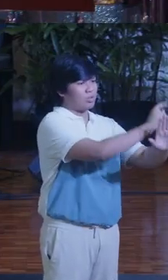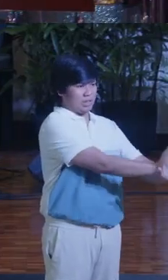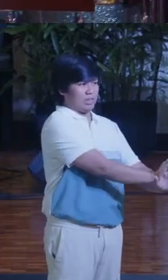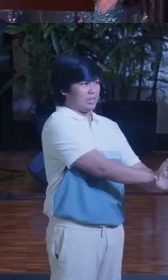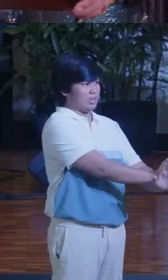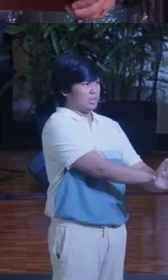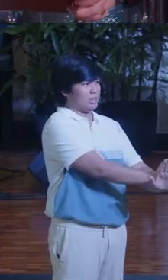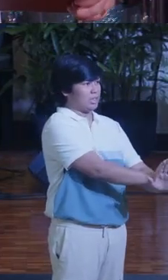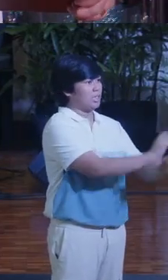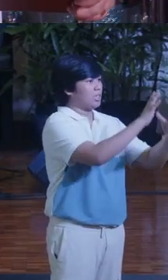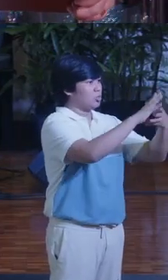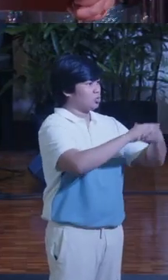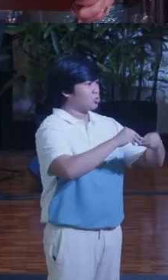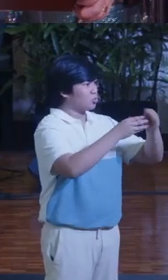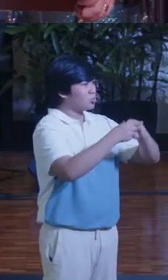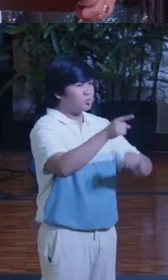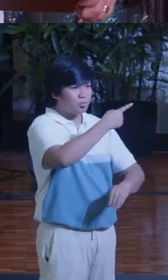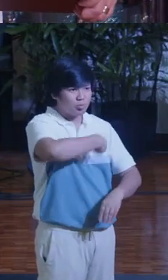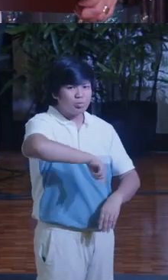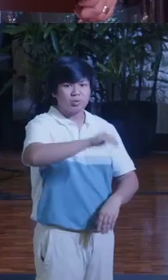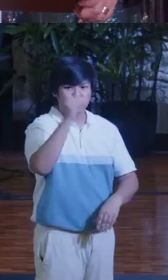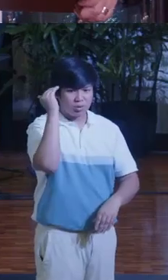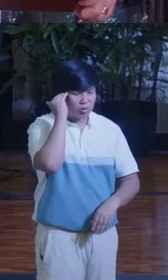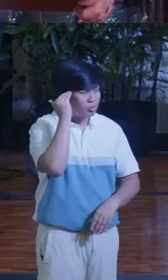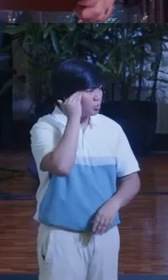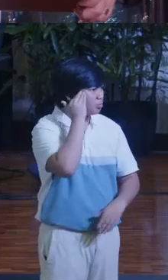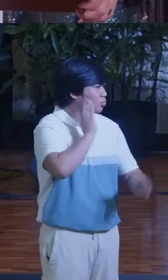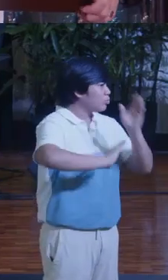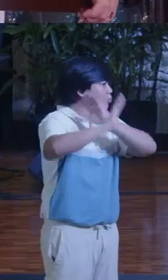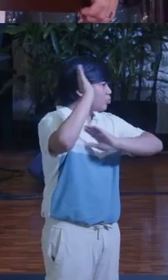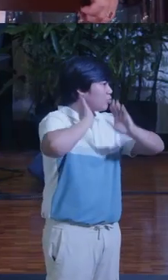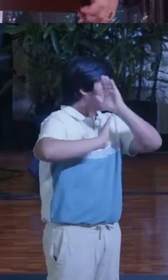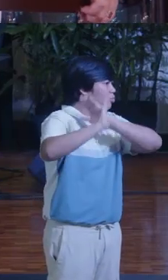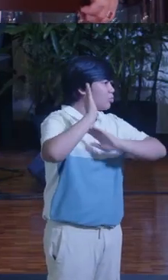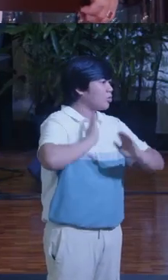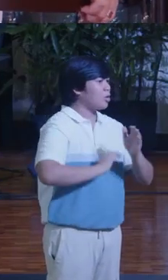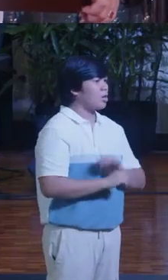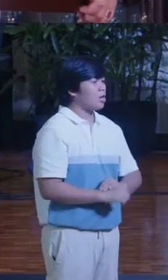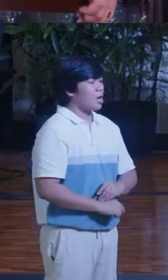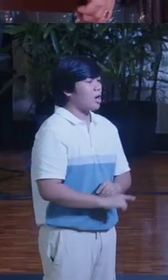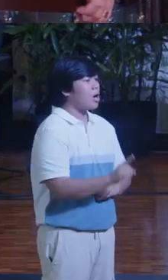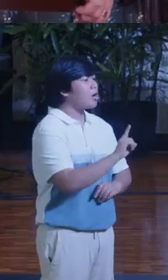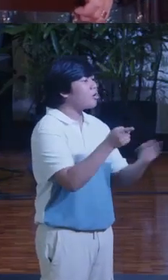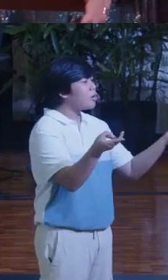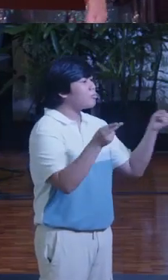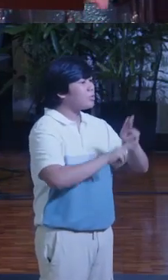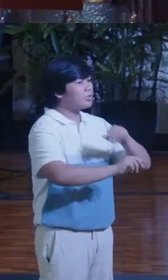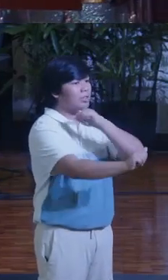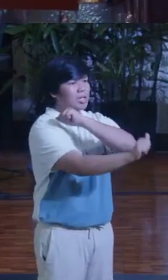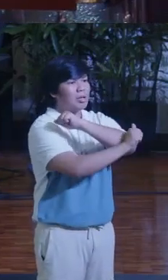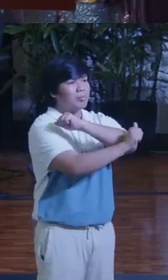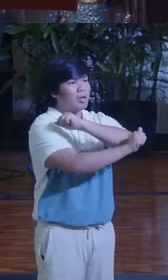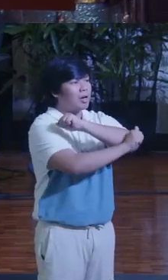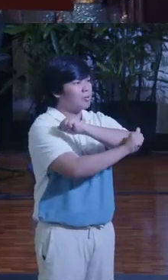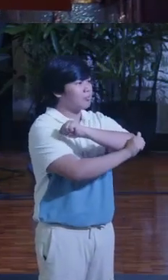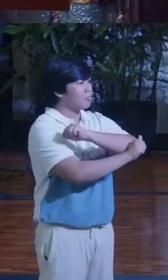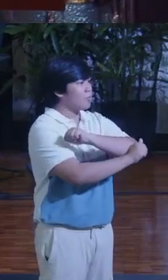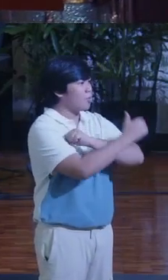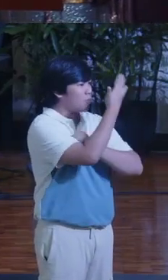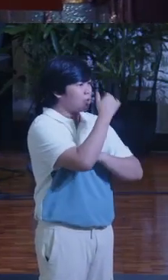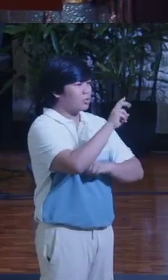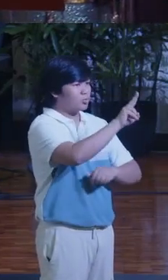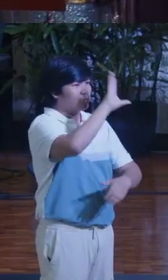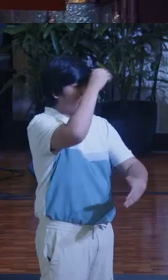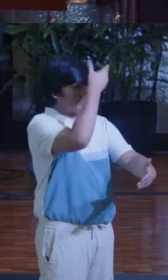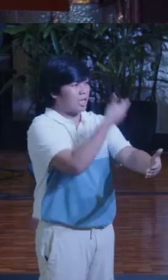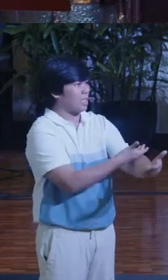isang kwento mula sa aklat ng Genesis, no? So sa pagpapatuloy